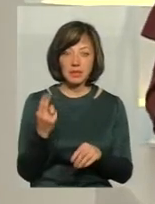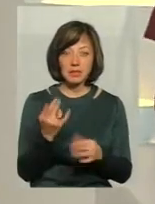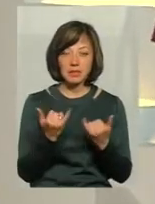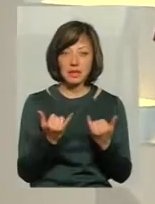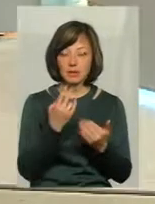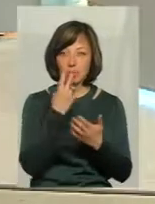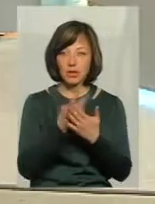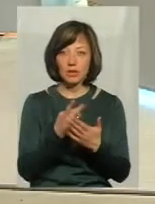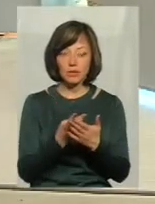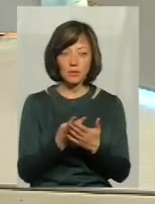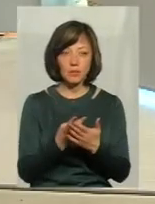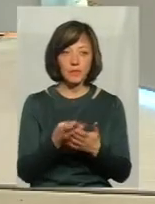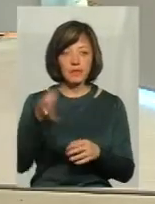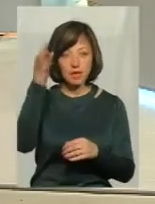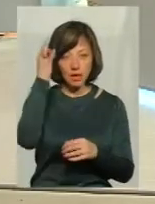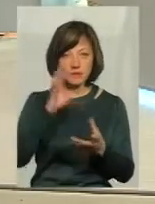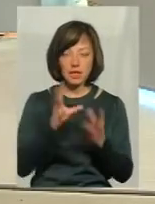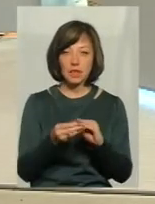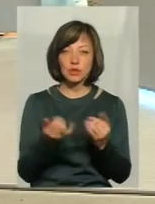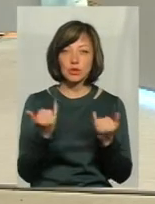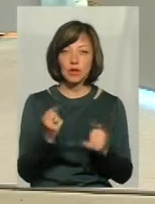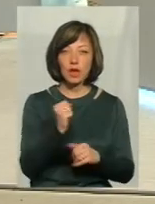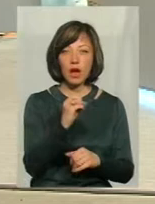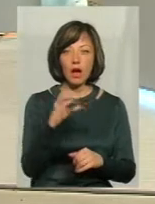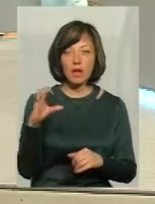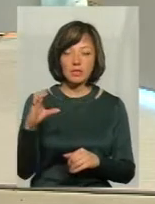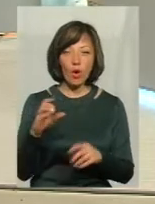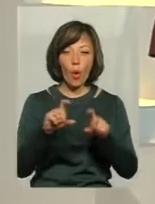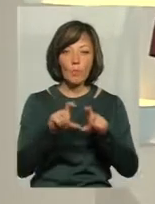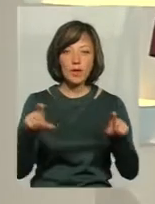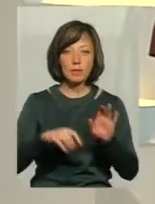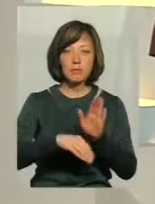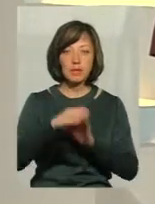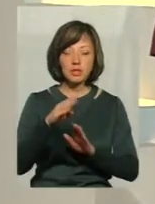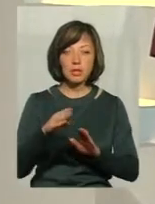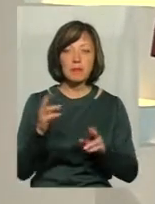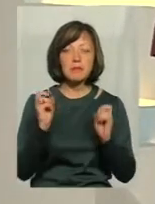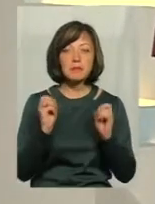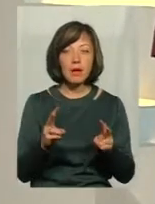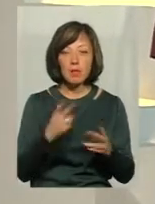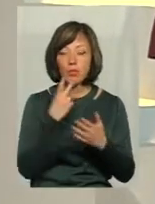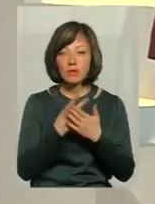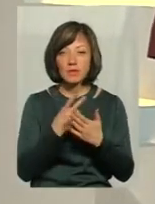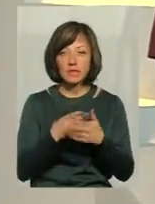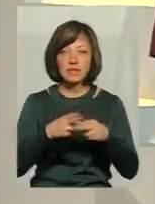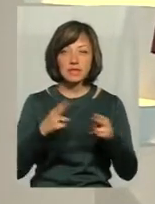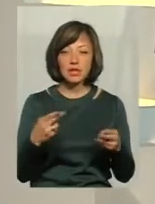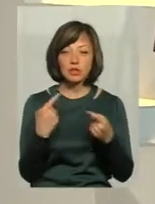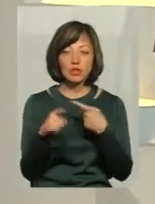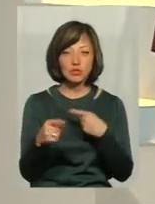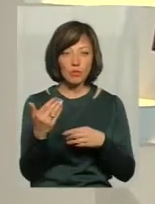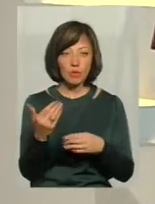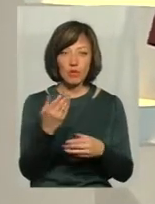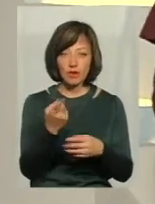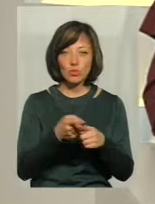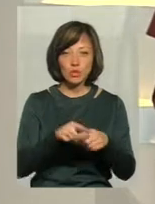Зараз ми згадували взагалі сьогодні про АЕС як такий об'єкт підвищеної небезпеки, а пропоную подивитись на станцію трошки з іншого боку. Ви